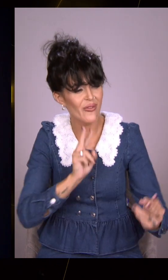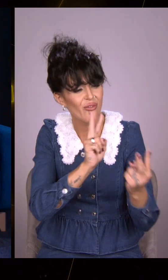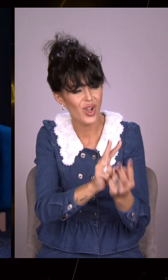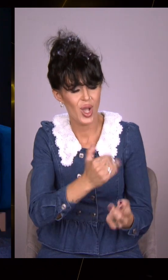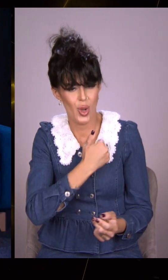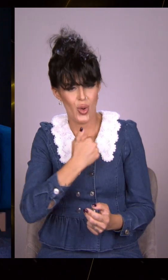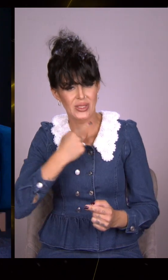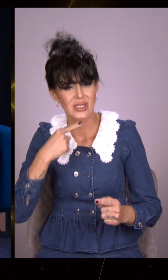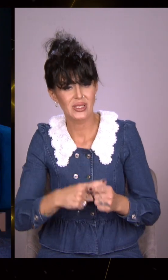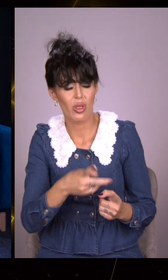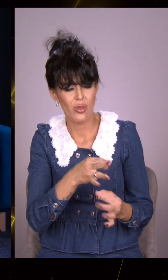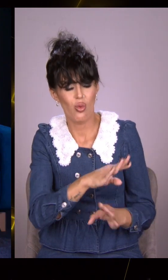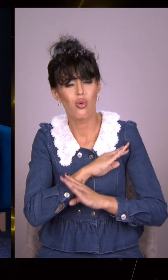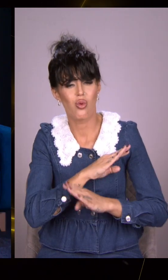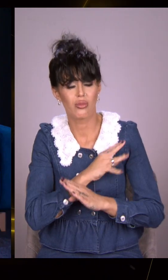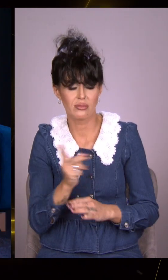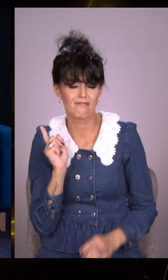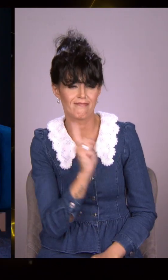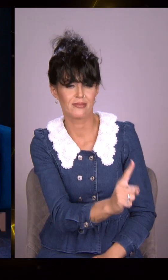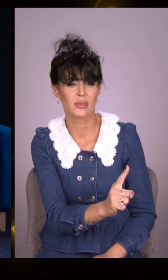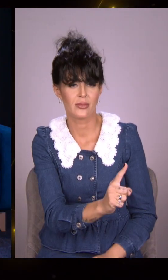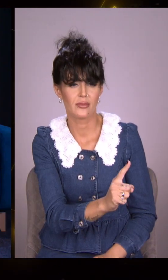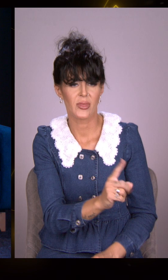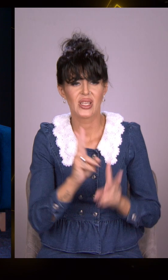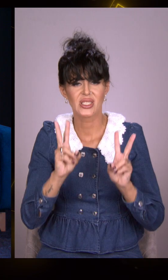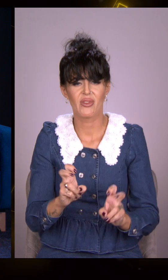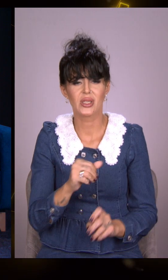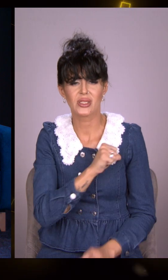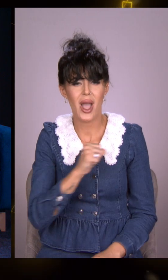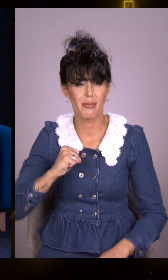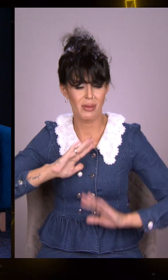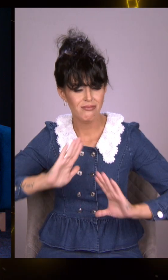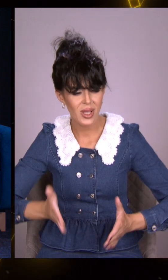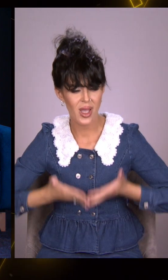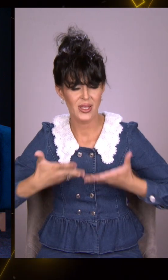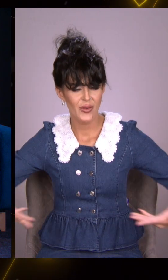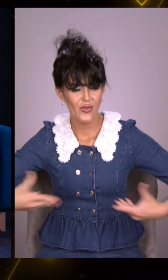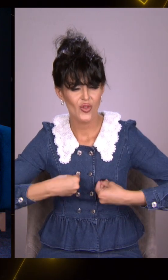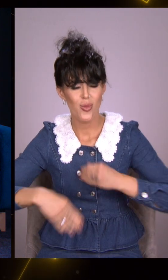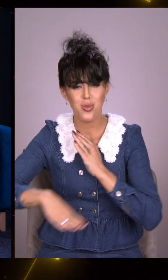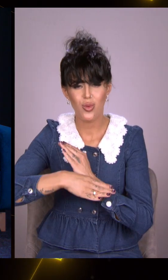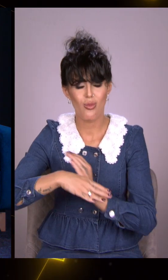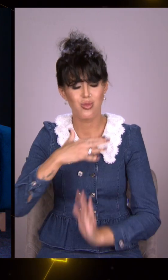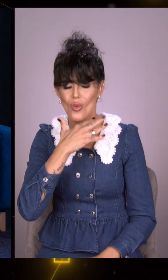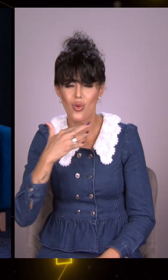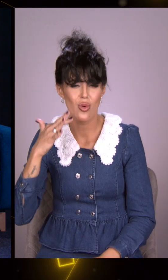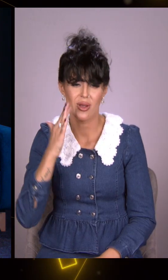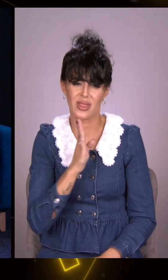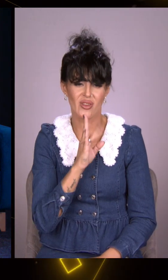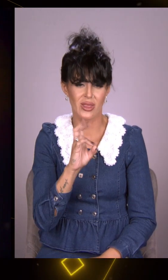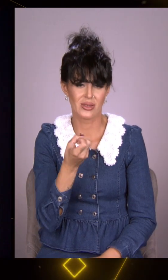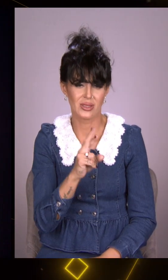бігла. Я так розумію, що Настуся була вашою відрадою. Да. Вашою помічницею.